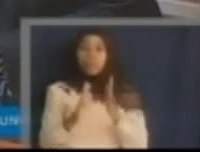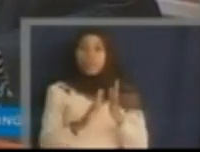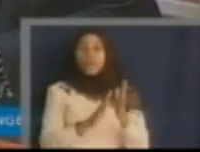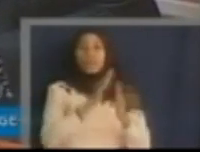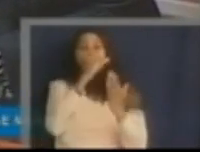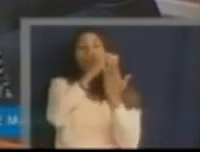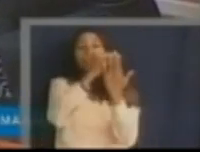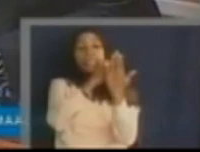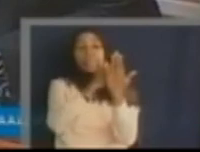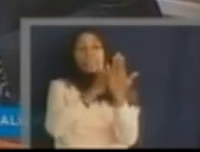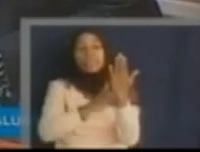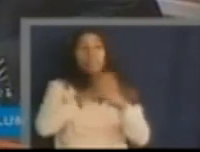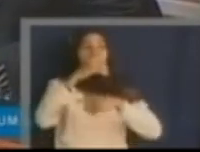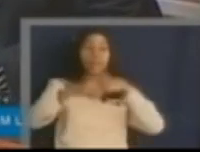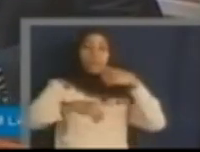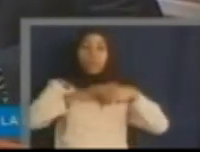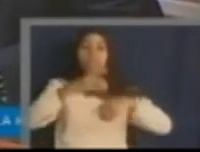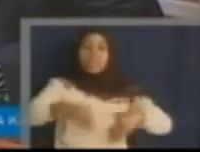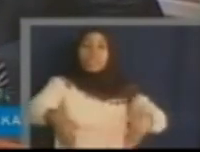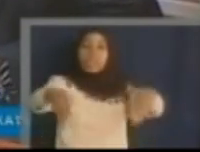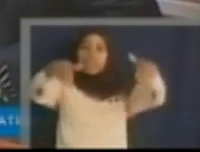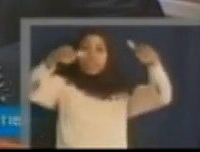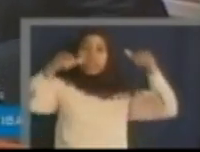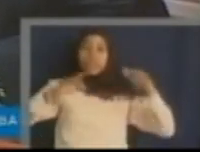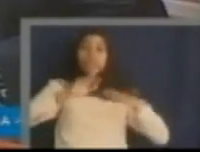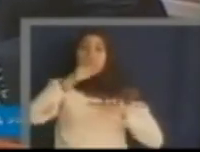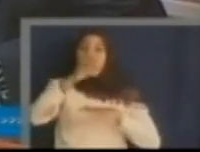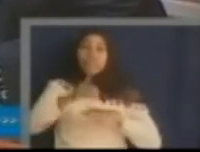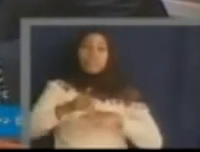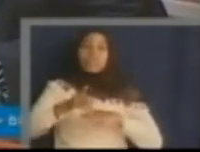hili na tupate jawabu ya mheshimiwa